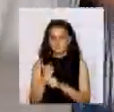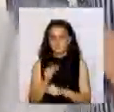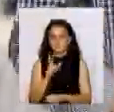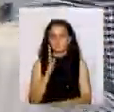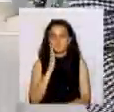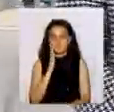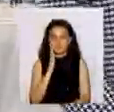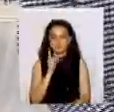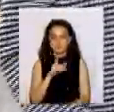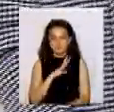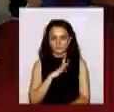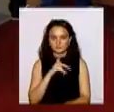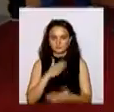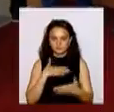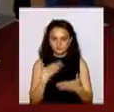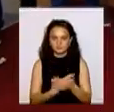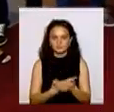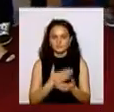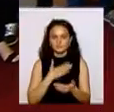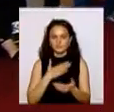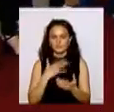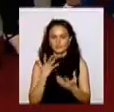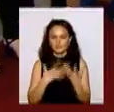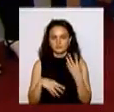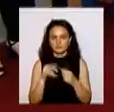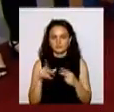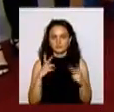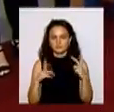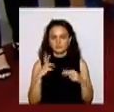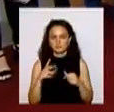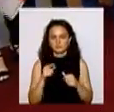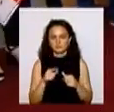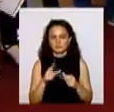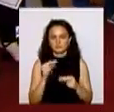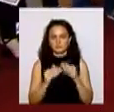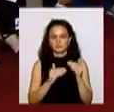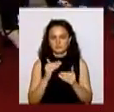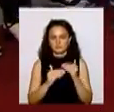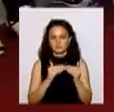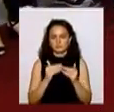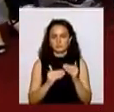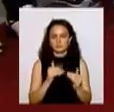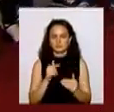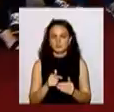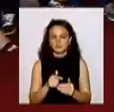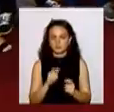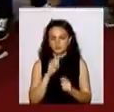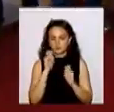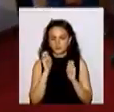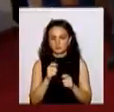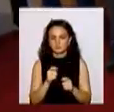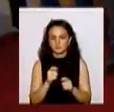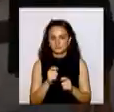ყველა მენტორი, რომელსაც მართლა ძალიან დიდი წვლილი შეიტანეს თითოეული ჩვენგანის ამ სტუდენტების სახით